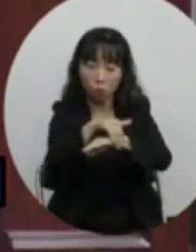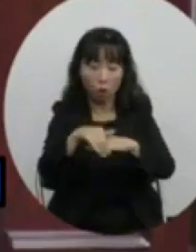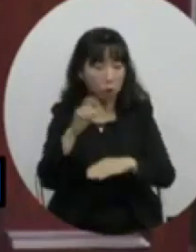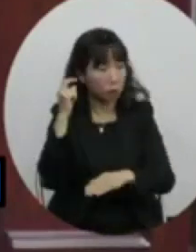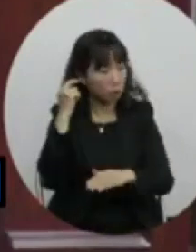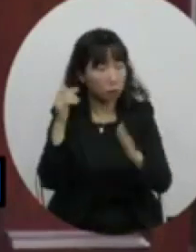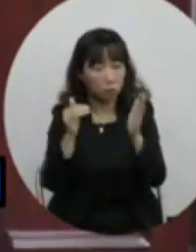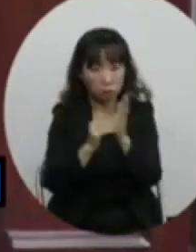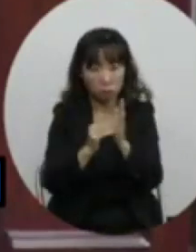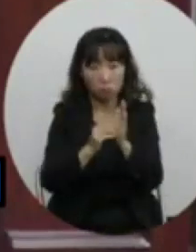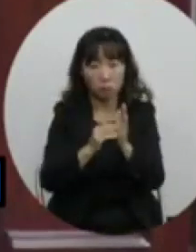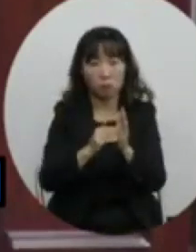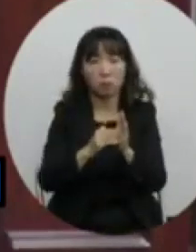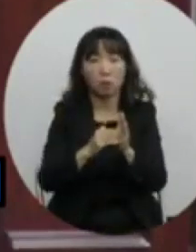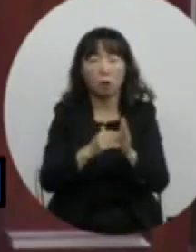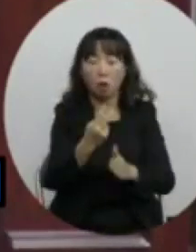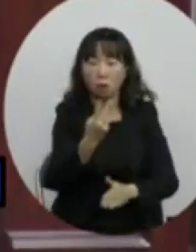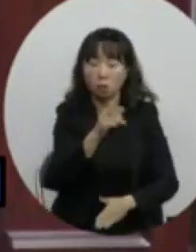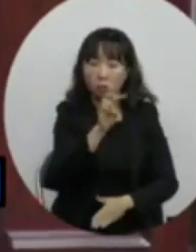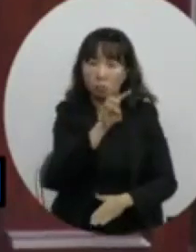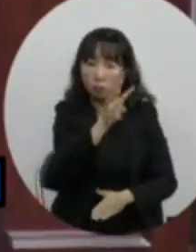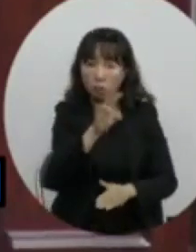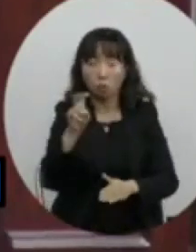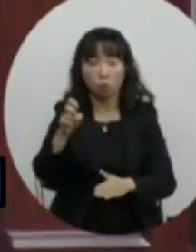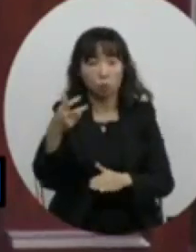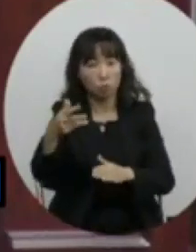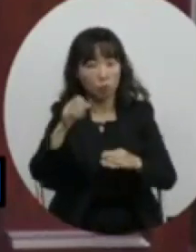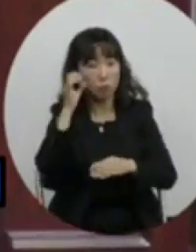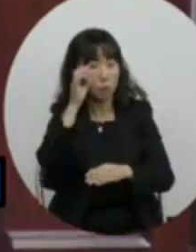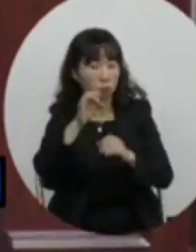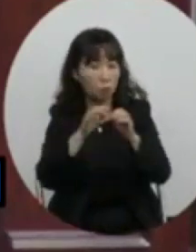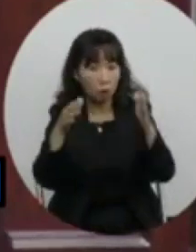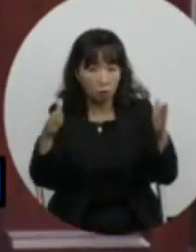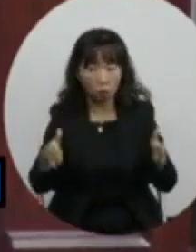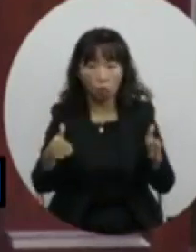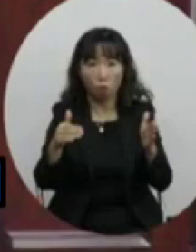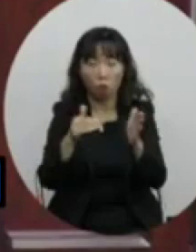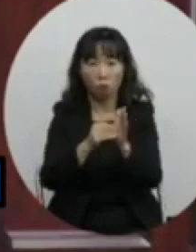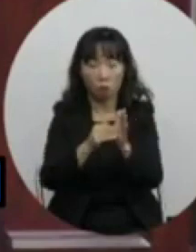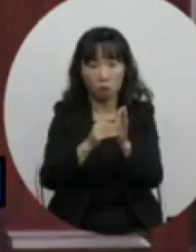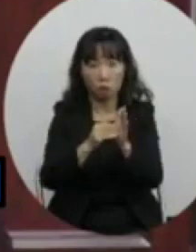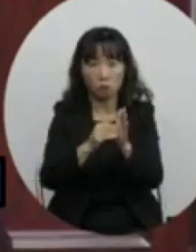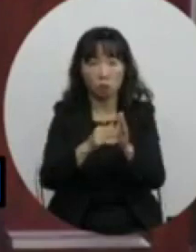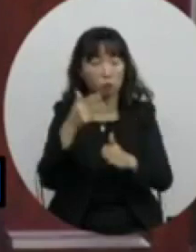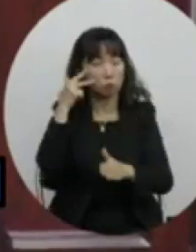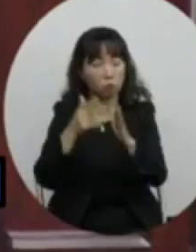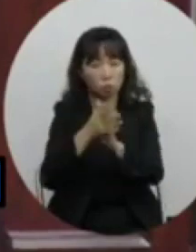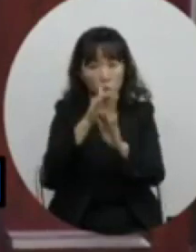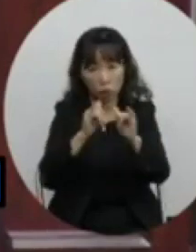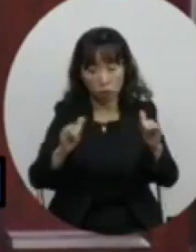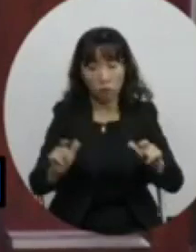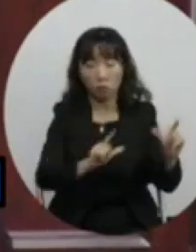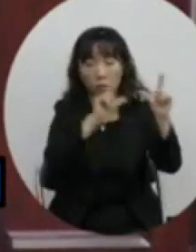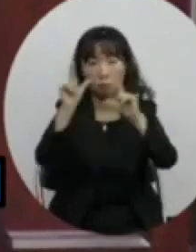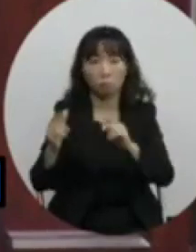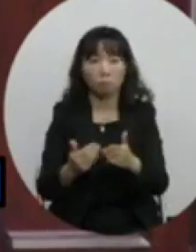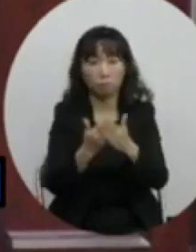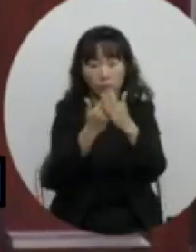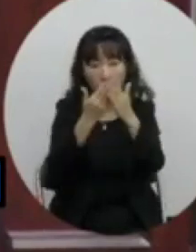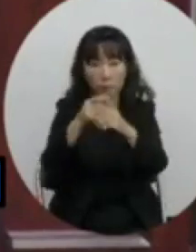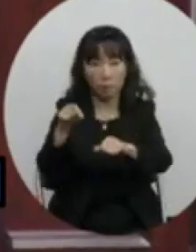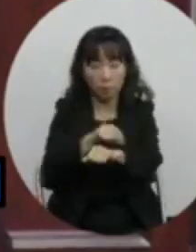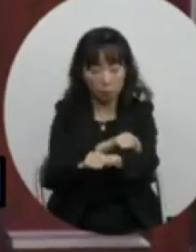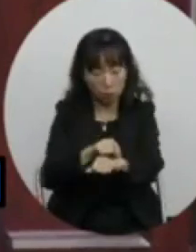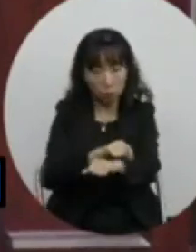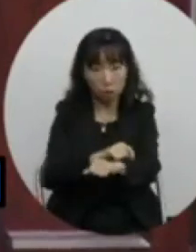2023년 8월부터 2024년 6월까지 10개월에 걸친 연구를 통해 여주 시민의 삶의 질 향상과 특화된